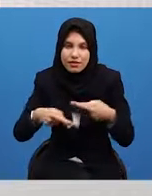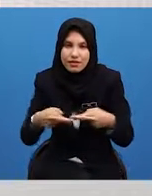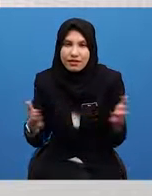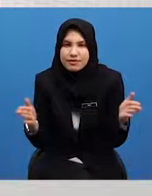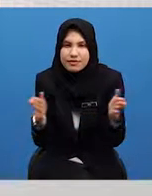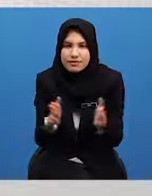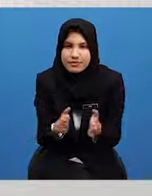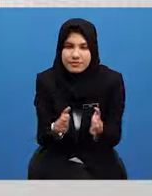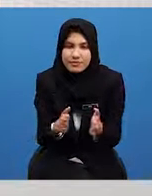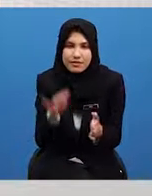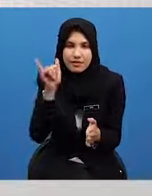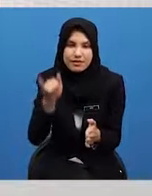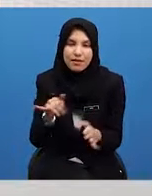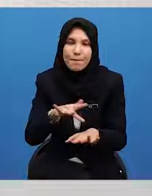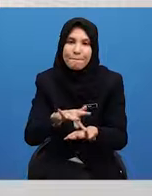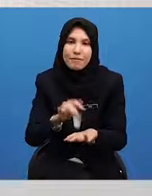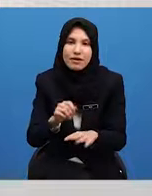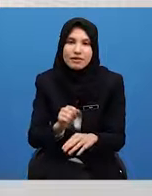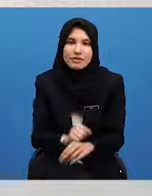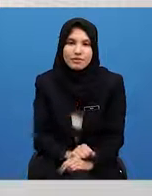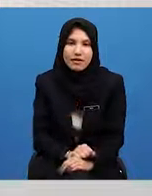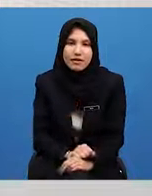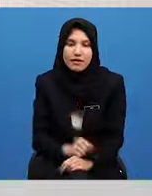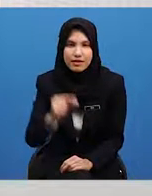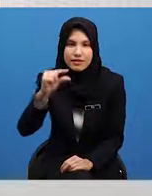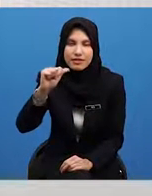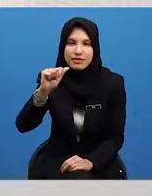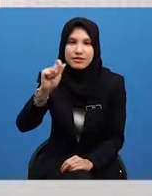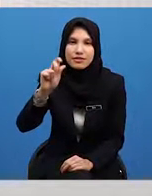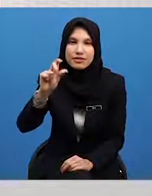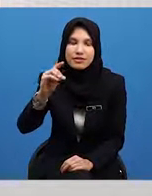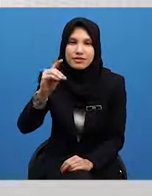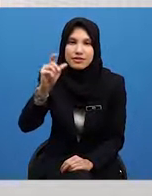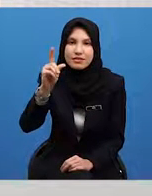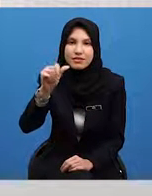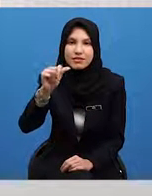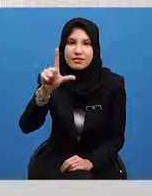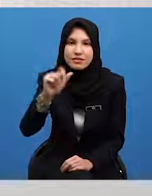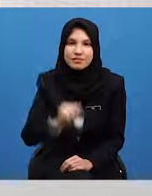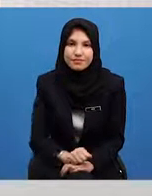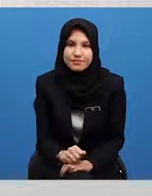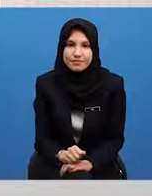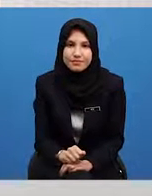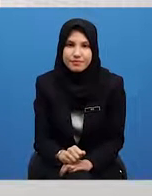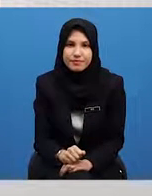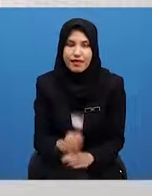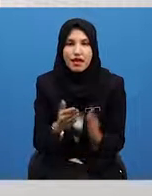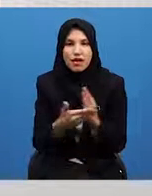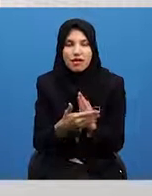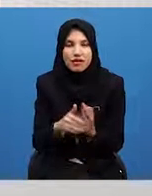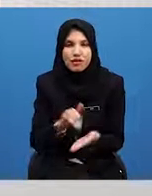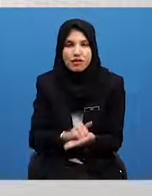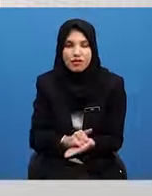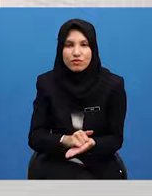kecil yang dipanggil sebagai gandar. Oleh itu, sebuah takal